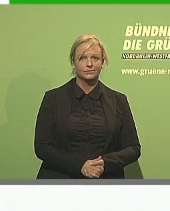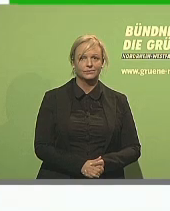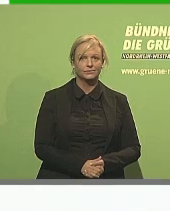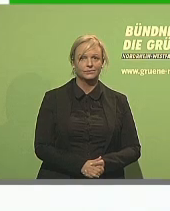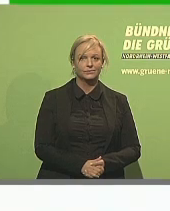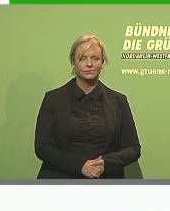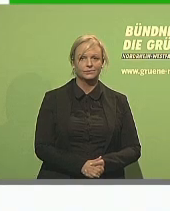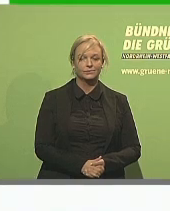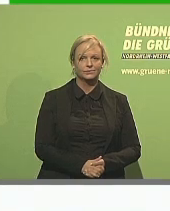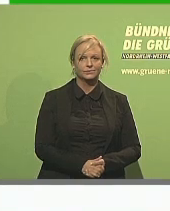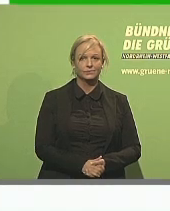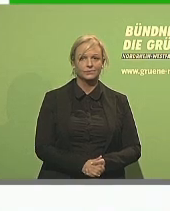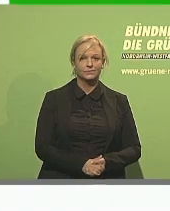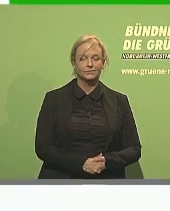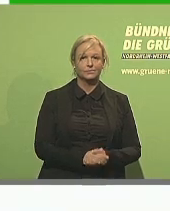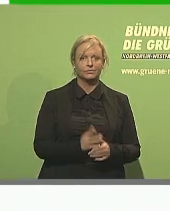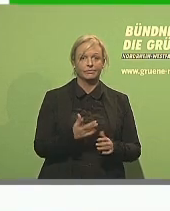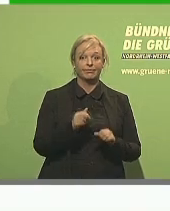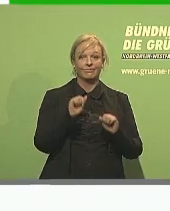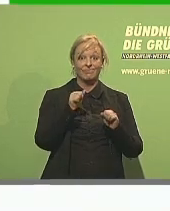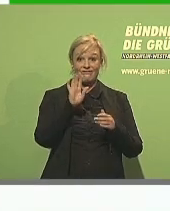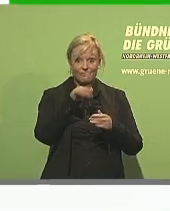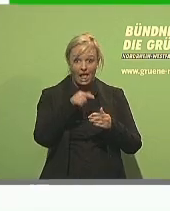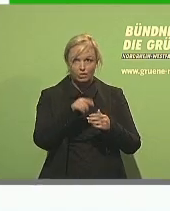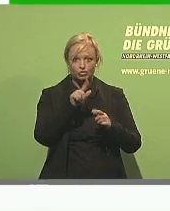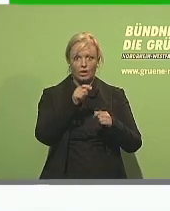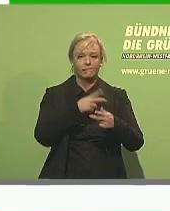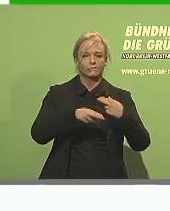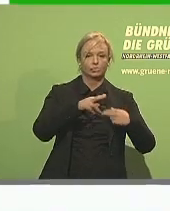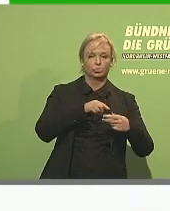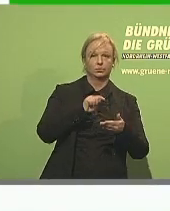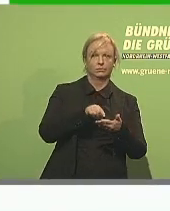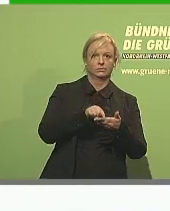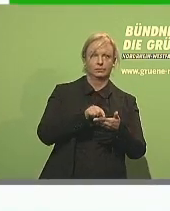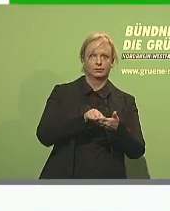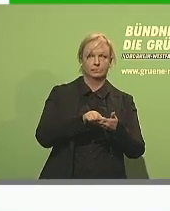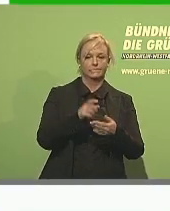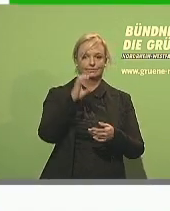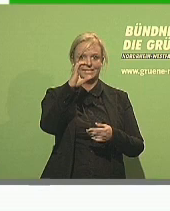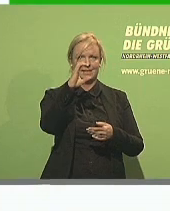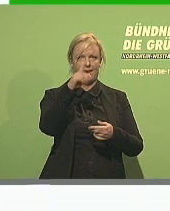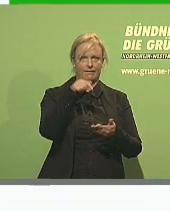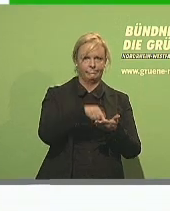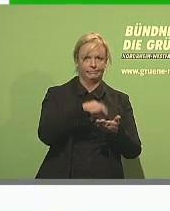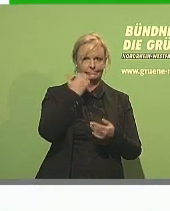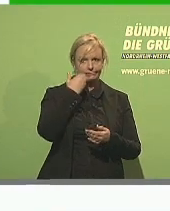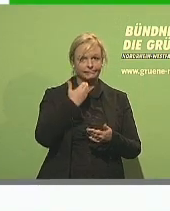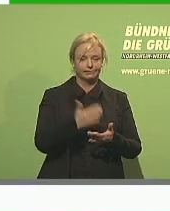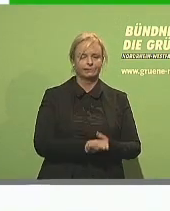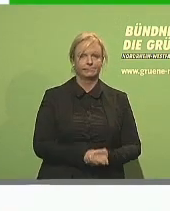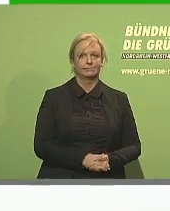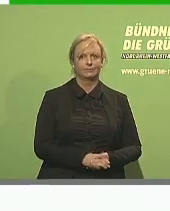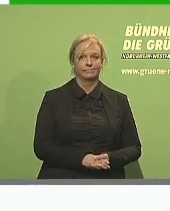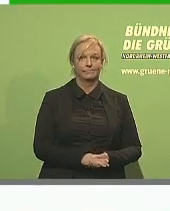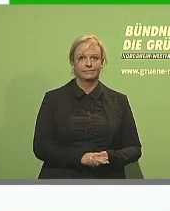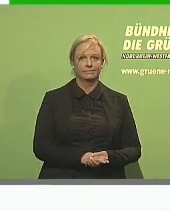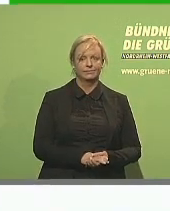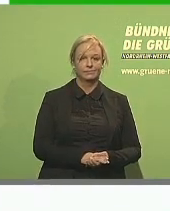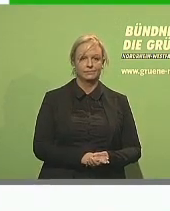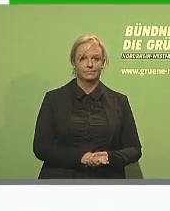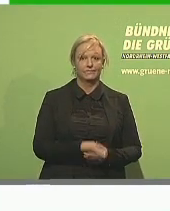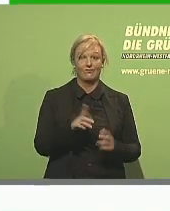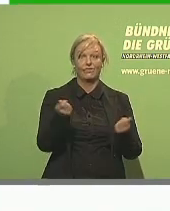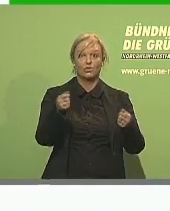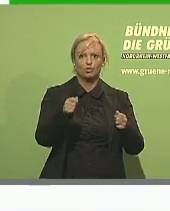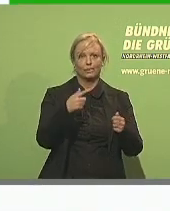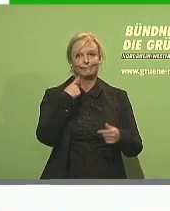Und ihr habt noch die Möglichkeit zu korrigieren, wenn ihr euch verwählt habt mit der C-Taste, solange die Abstimmung noch nicht geschlossen